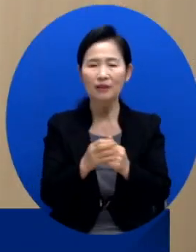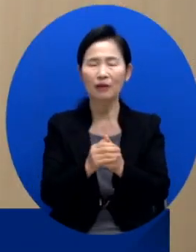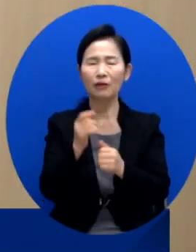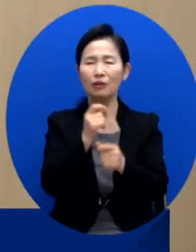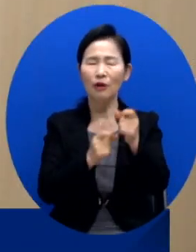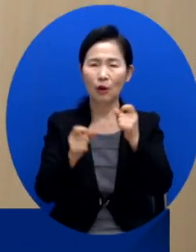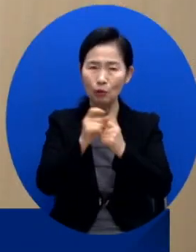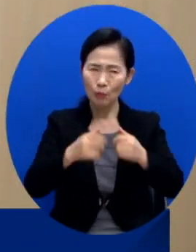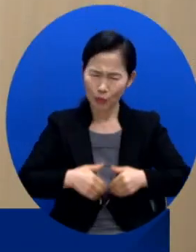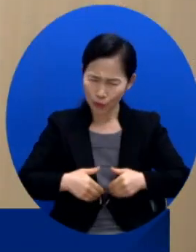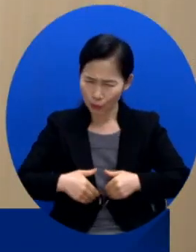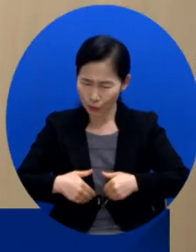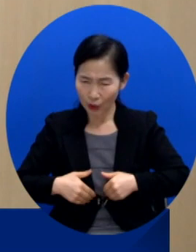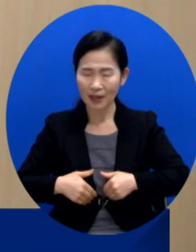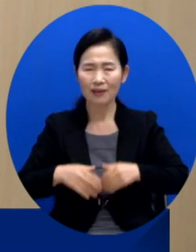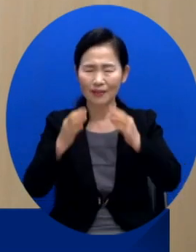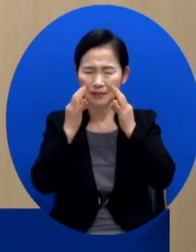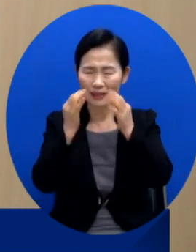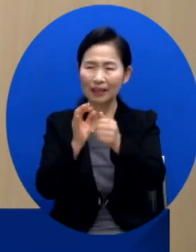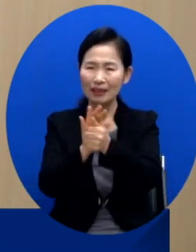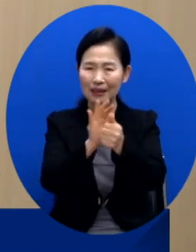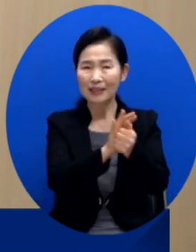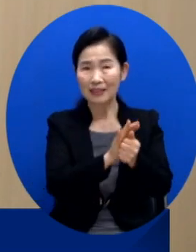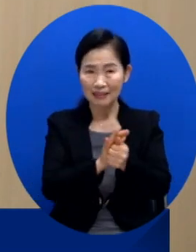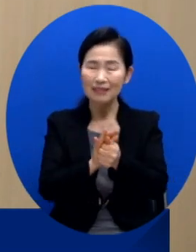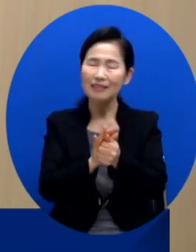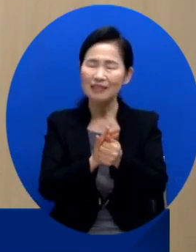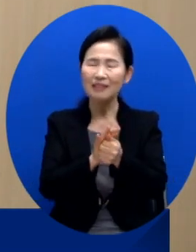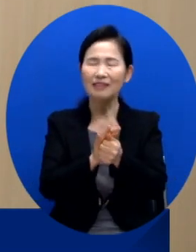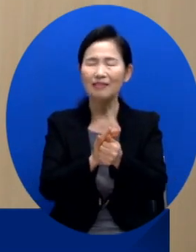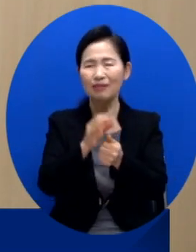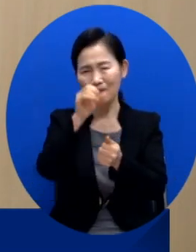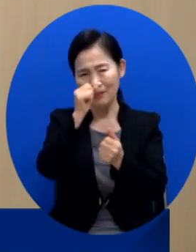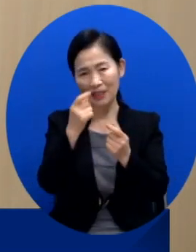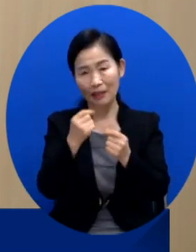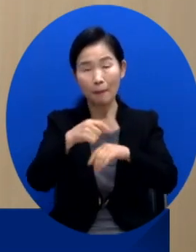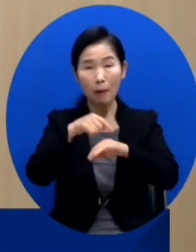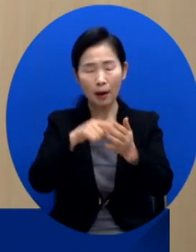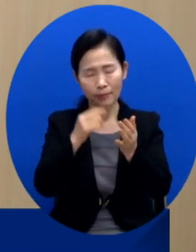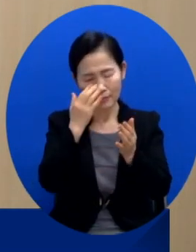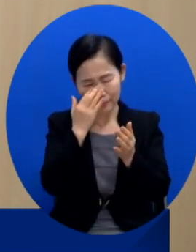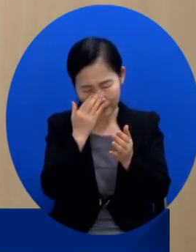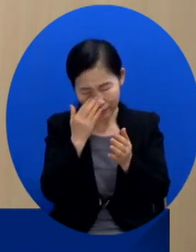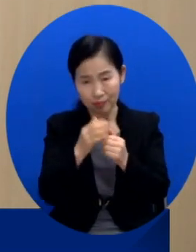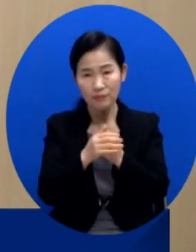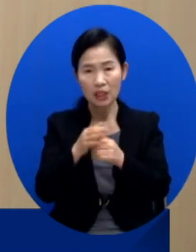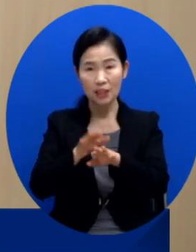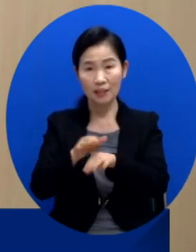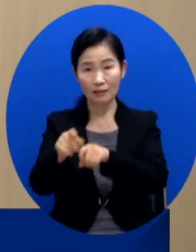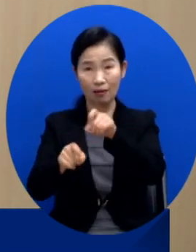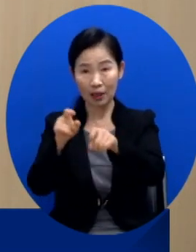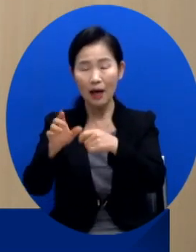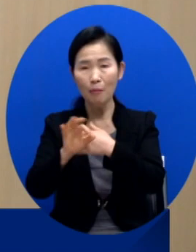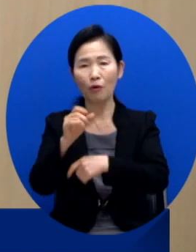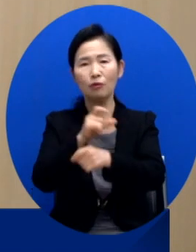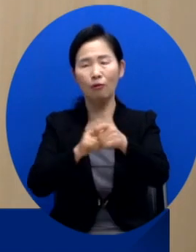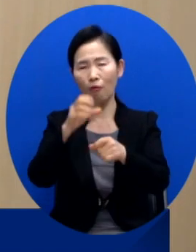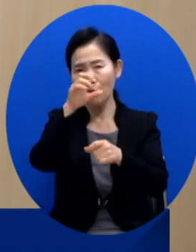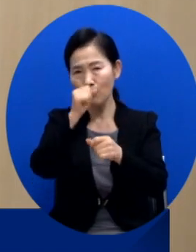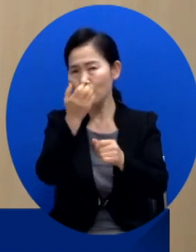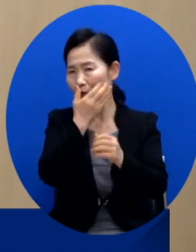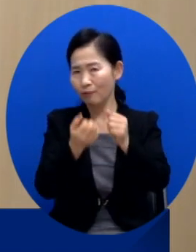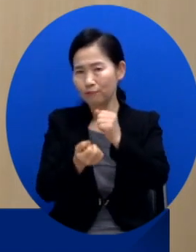최선을 다해서 섬길 수 있는 기회가 되지 않을까. 그러니까 마음이 낮아질 때 실천하면 더 큰 이제 영향을 발휘할 수가